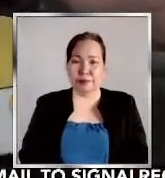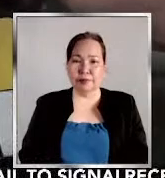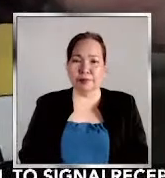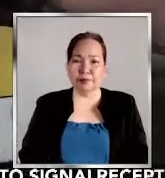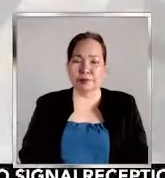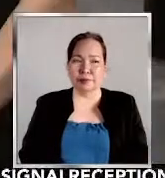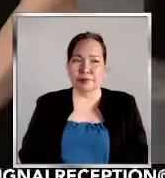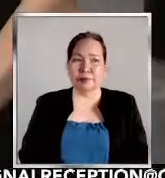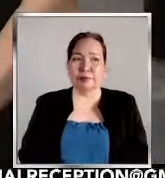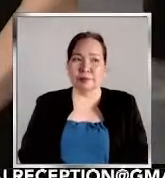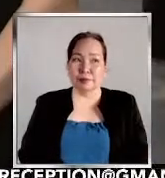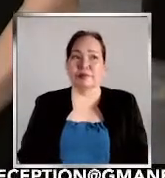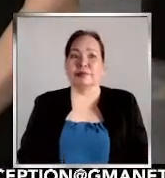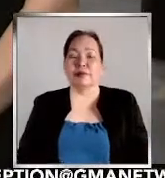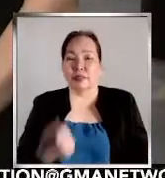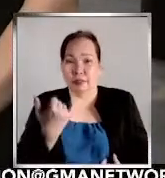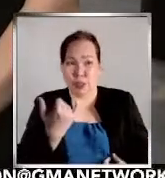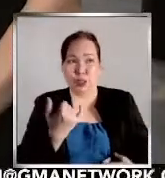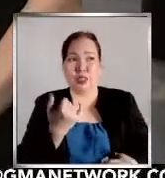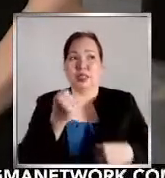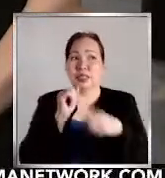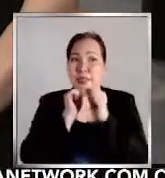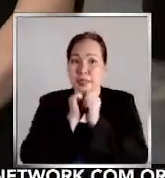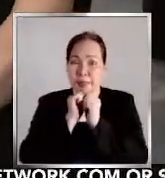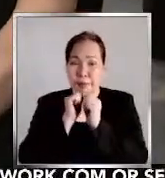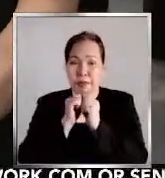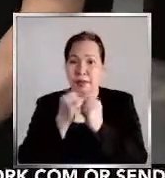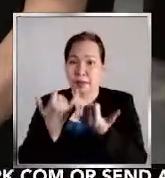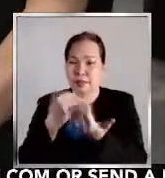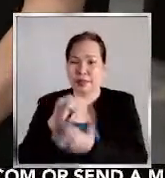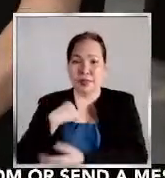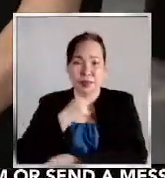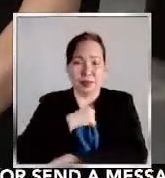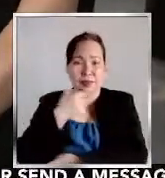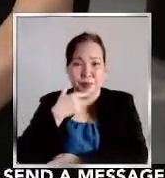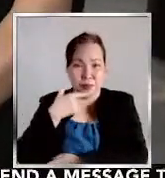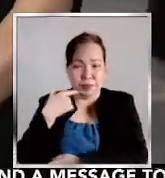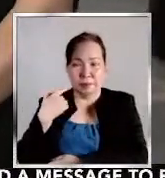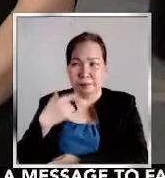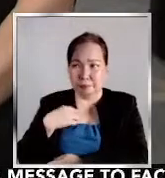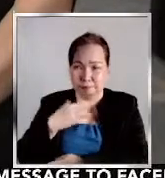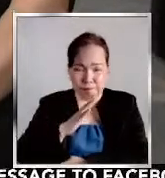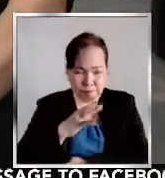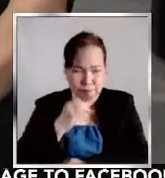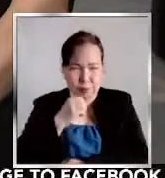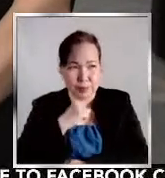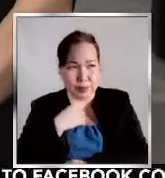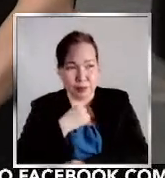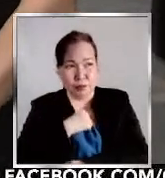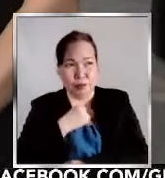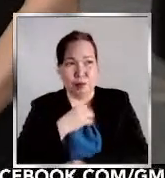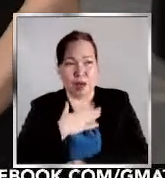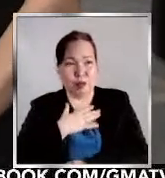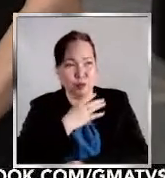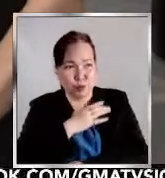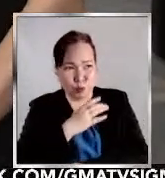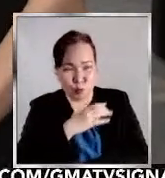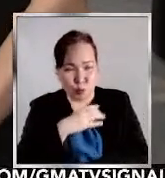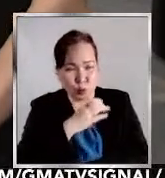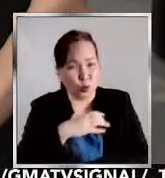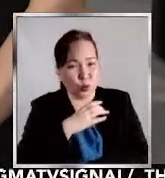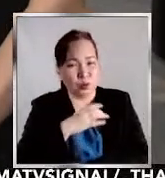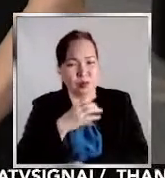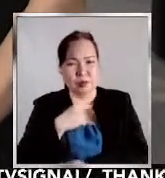Nelson, kasama ko ngayon si Senator Grace po. Senator, condolences po at ano po ang inyong mensahe sa mga nagpapakita po ng suporta